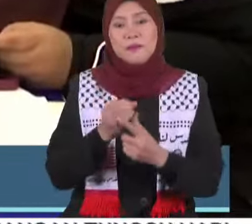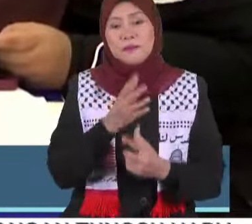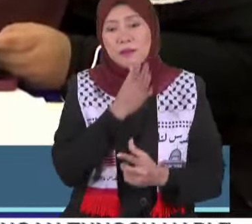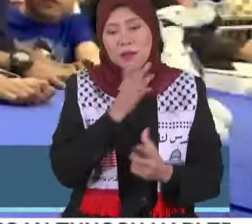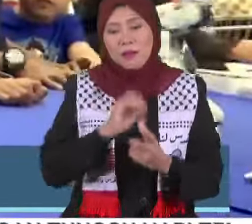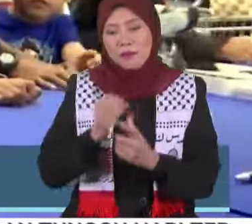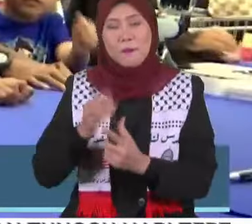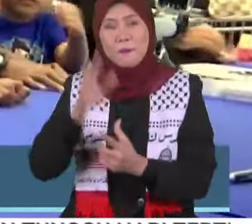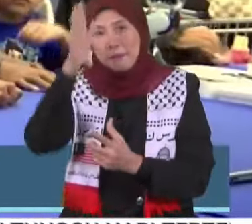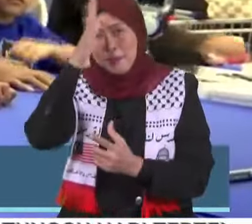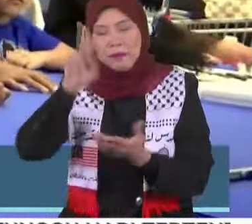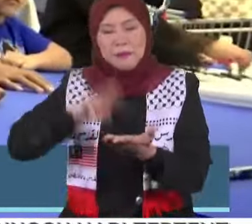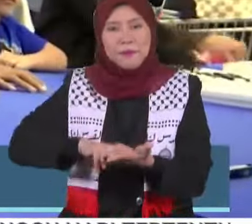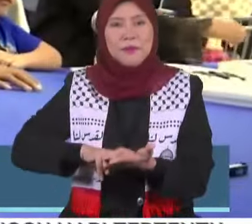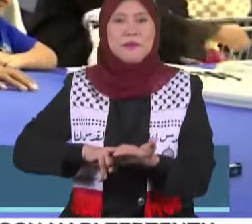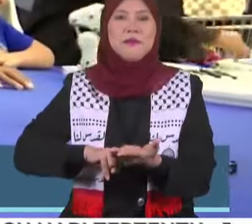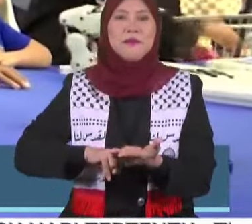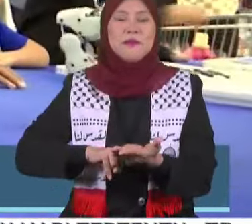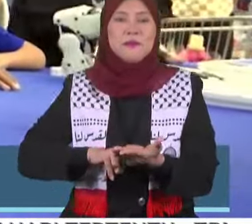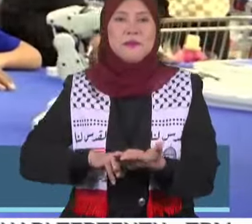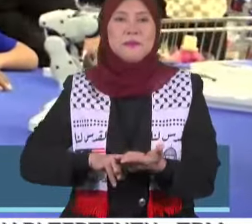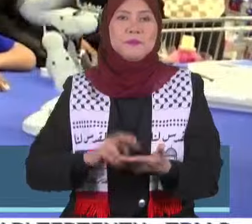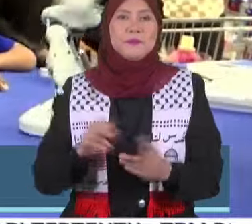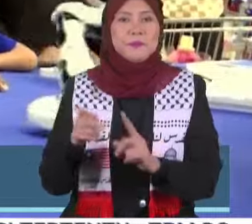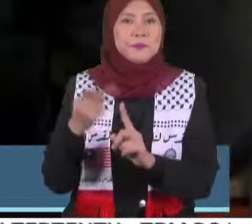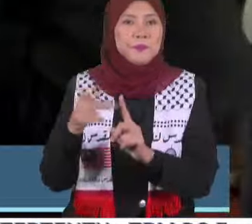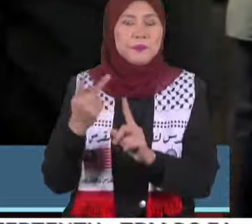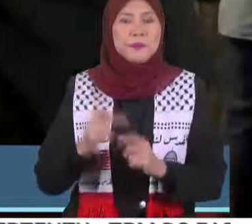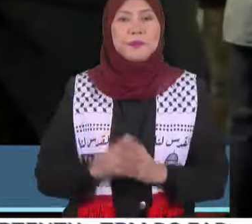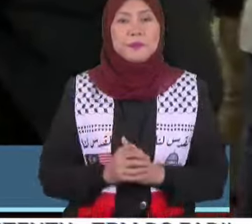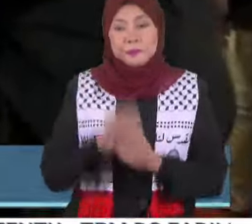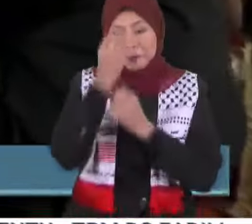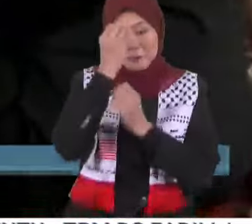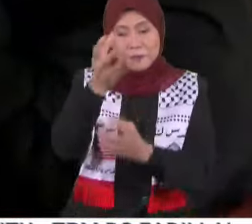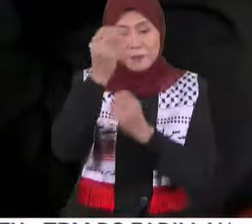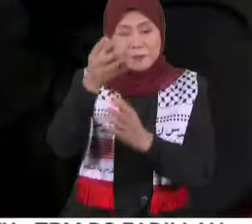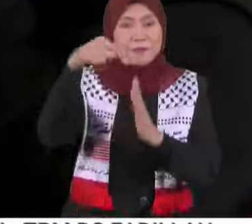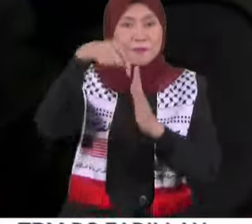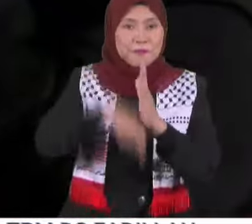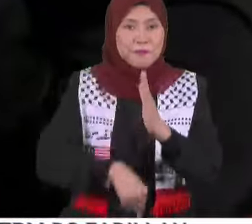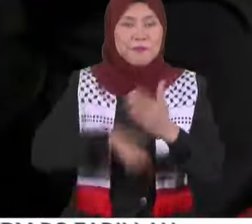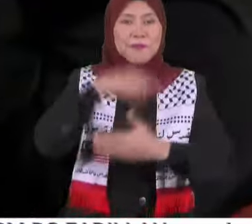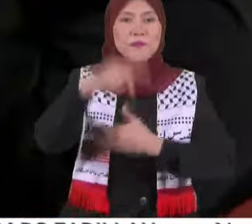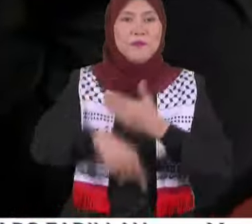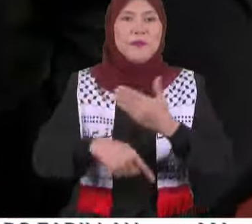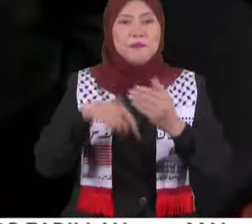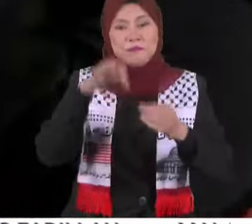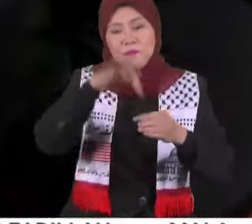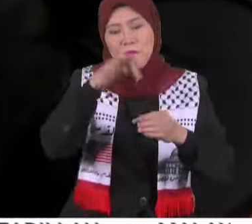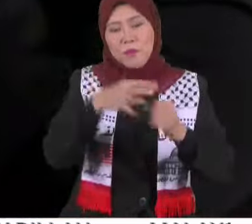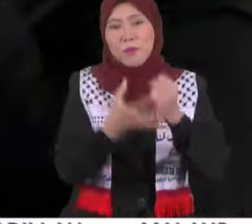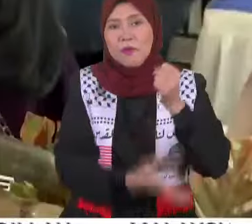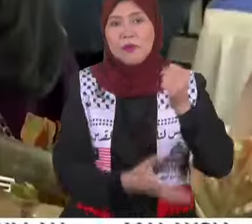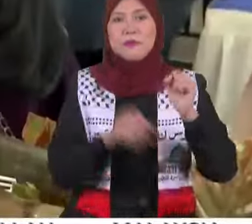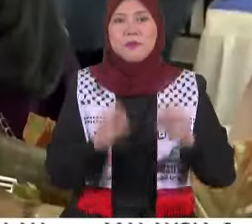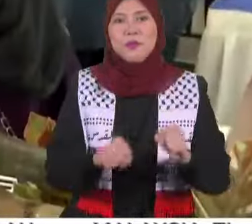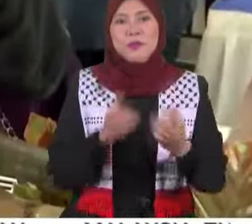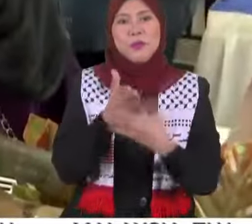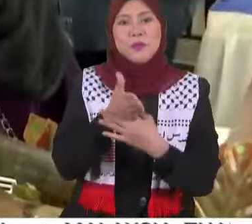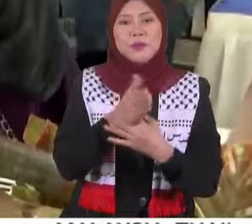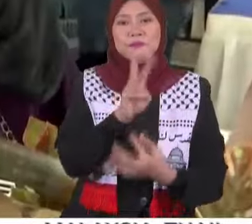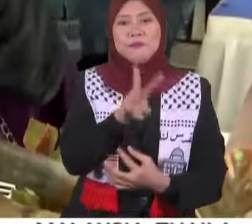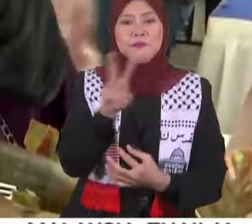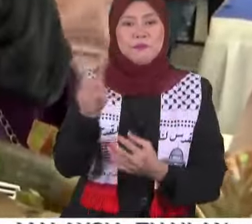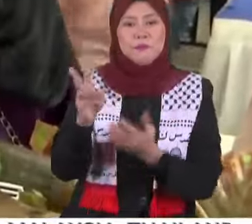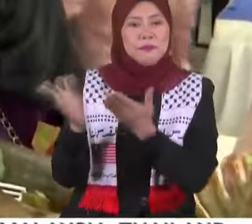bapa perlu berdaftar sebagai pengundi di Pulau Pinang. Maklumat lanjut berkenaan program boleh didapati di laman tertera.